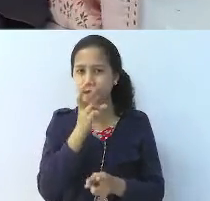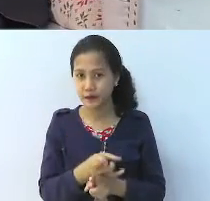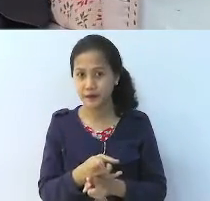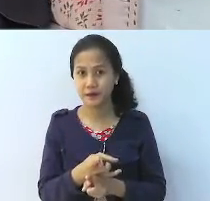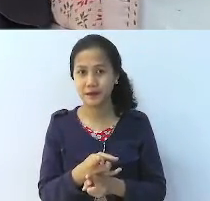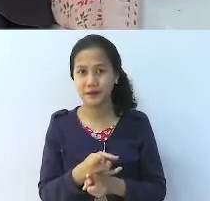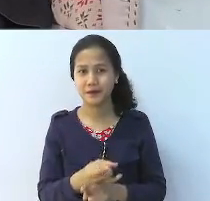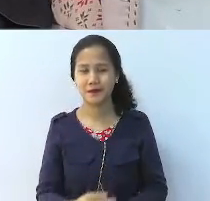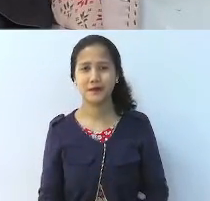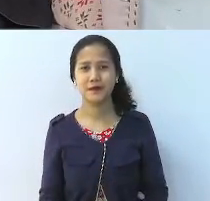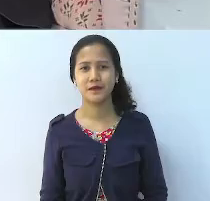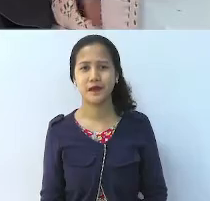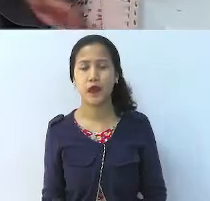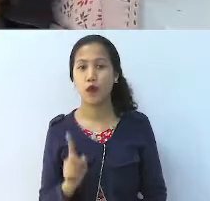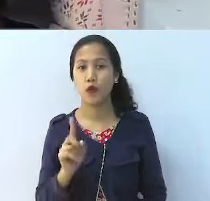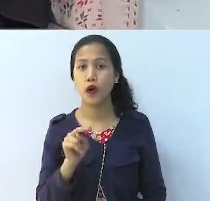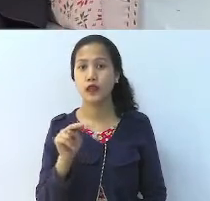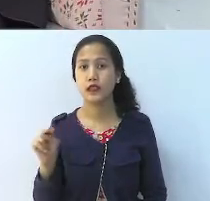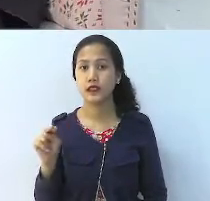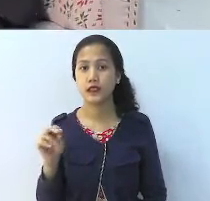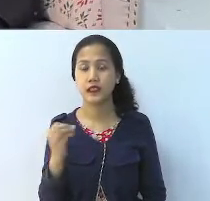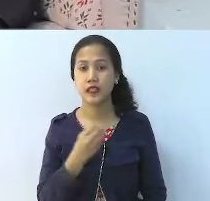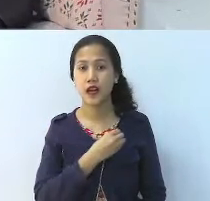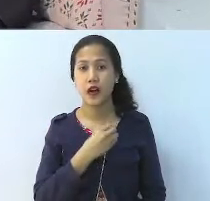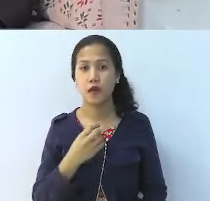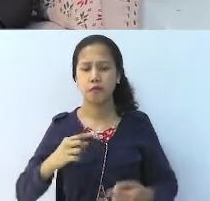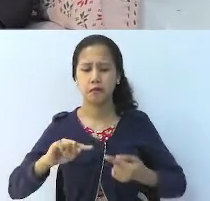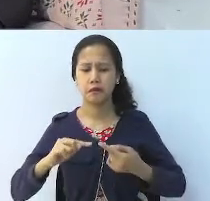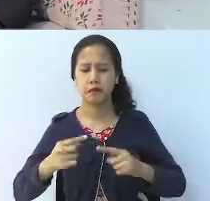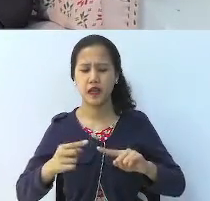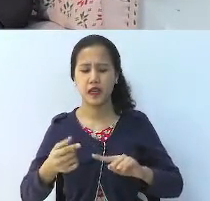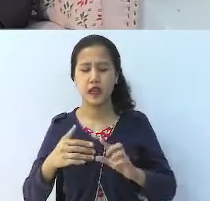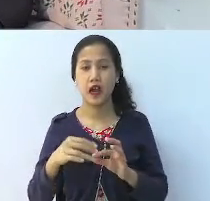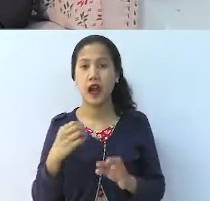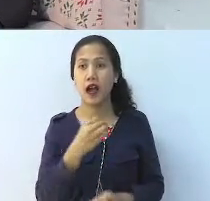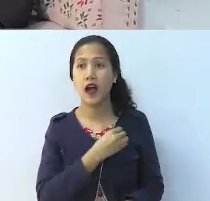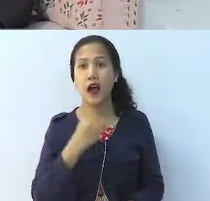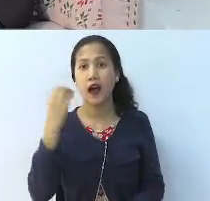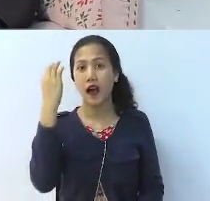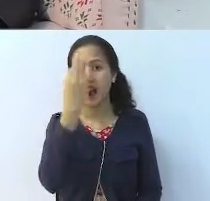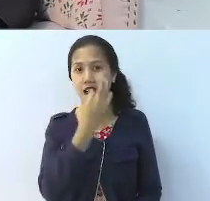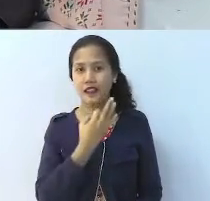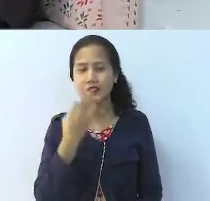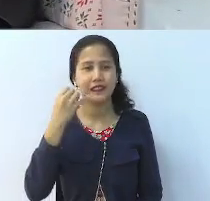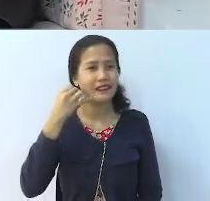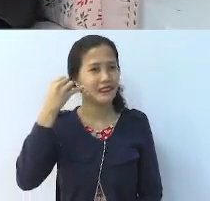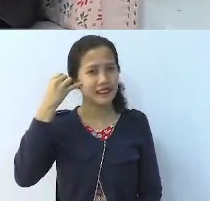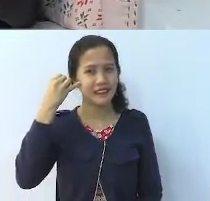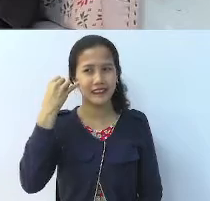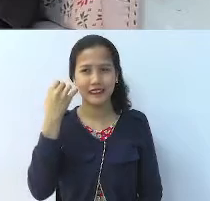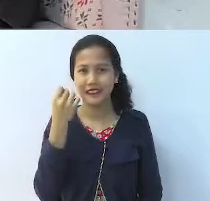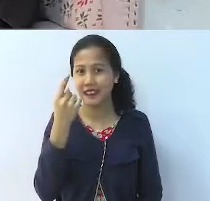for giving those exercises and also stretching sa ating mga panga